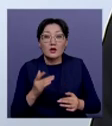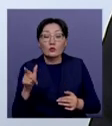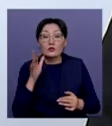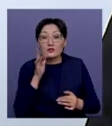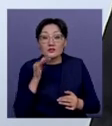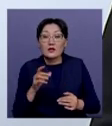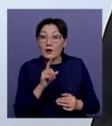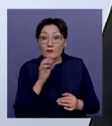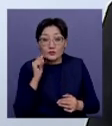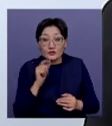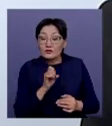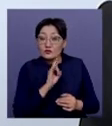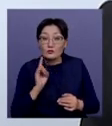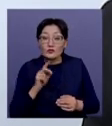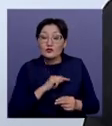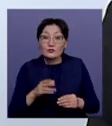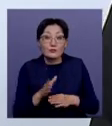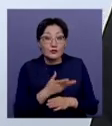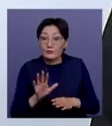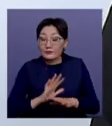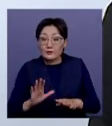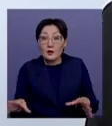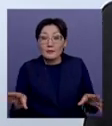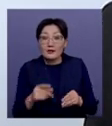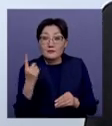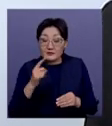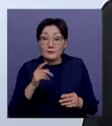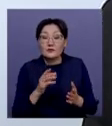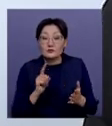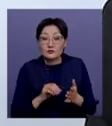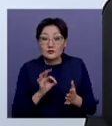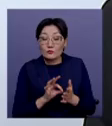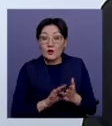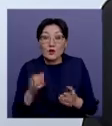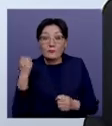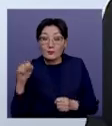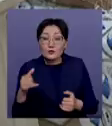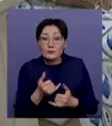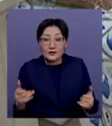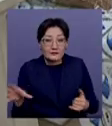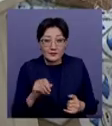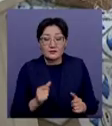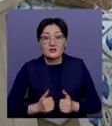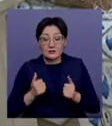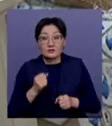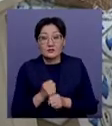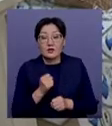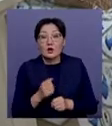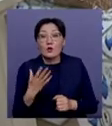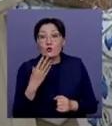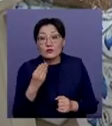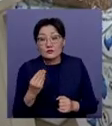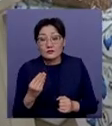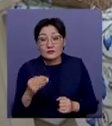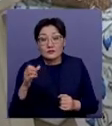кезде ер мен әйел жұмысы бөлінбейтін. Бәрімізде бір мақсат. Жеңіс үшін қолдан келгенді жасадық. Соғыстан кейін Валентина